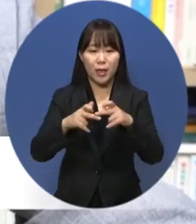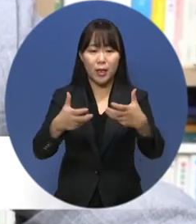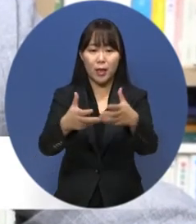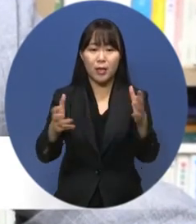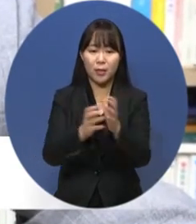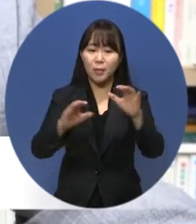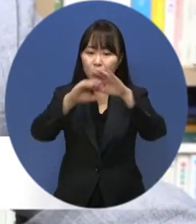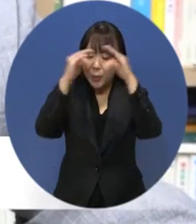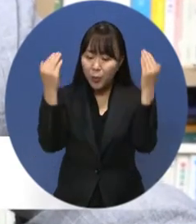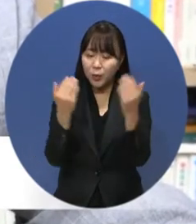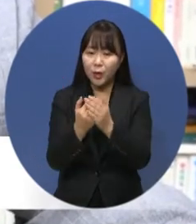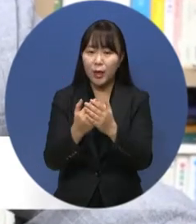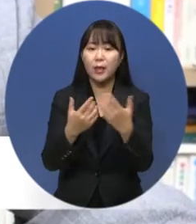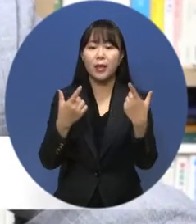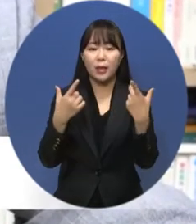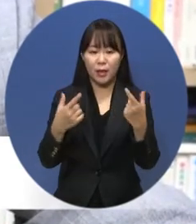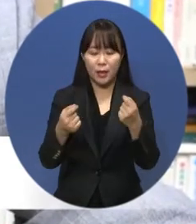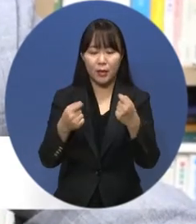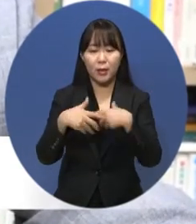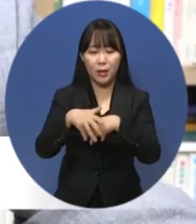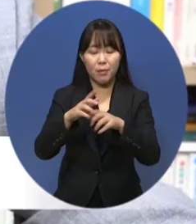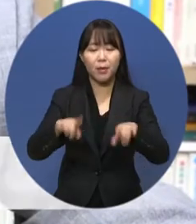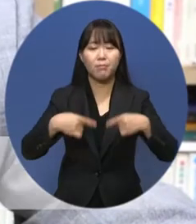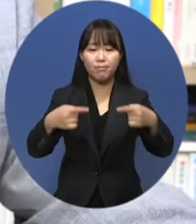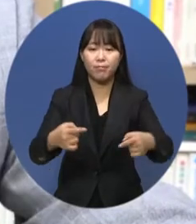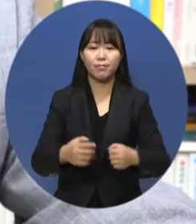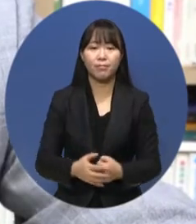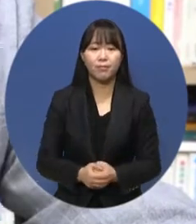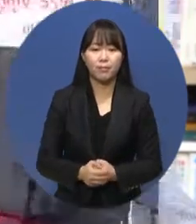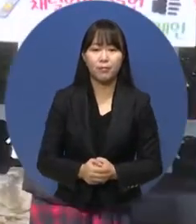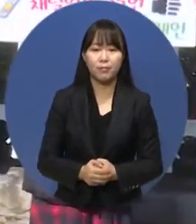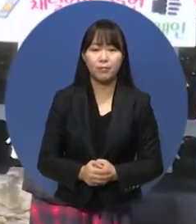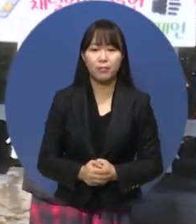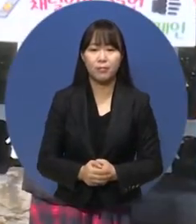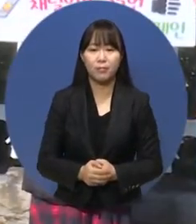전체 이 했기 캠페인에 동참합니다